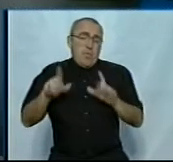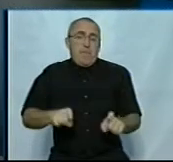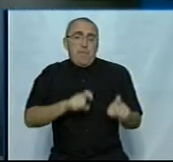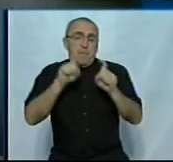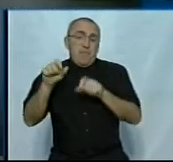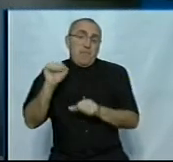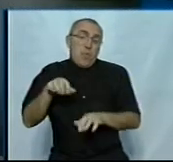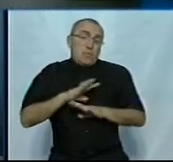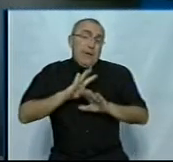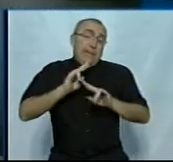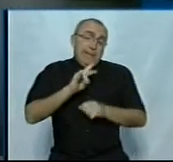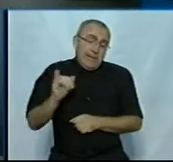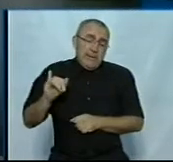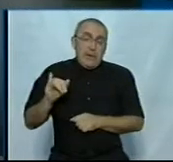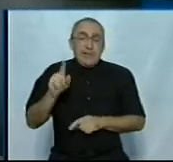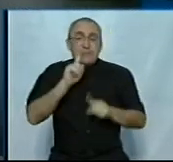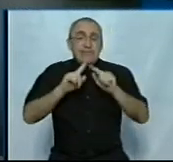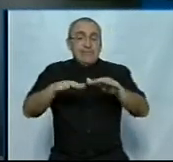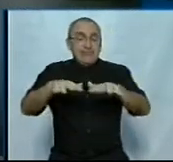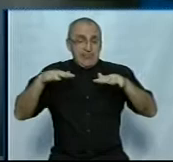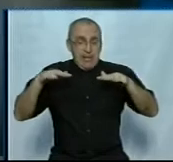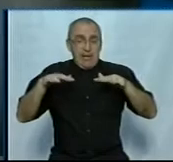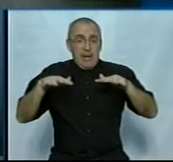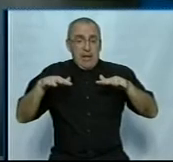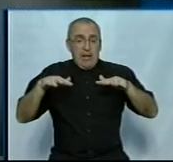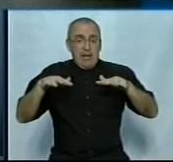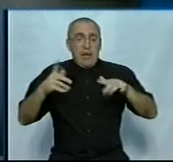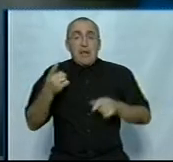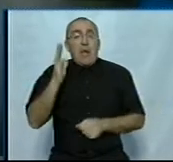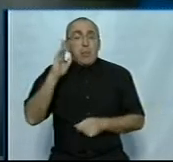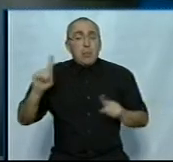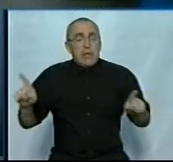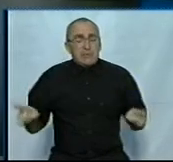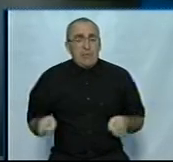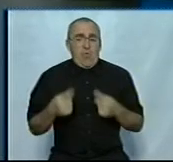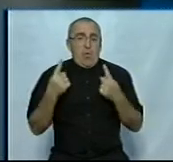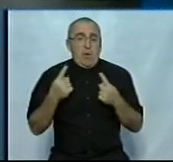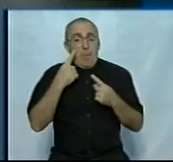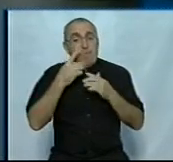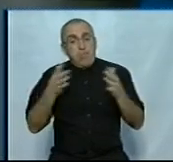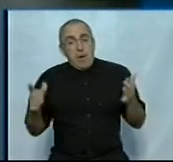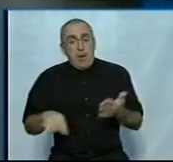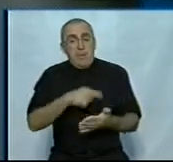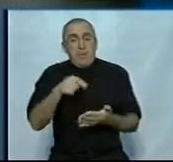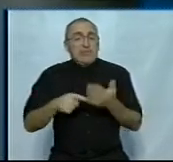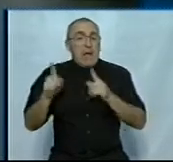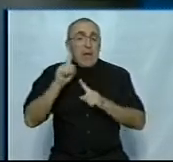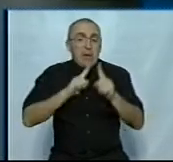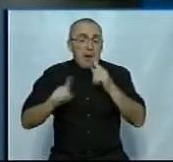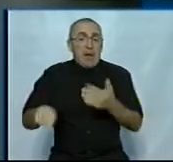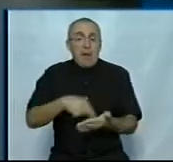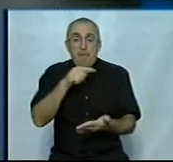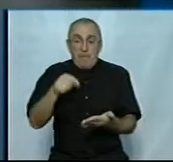перенесуться, можливо, і ні, в сесійну залу, в залежності, як буде створена більшість в міській раді. Але